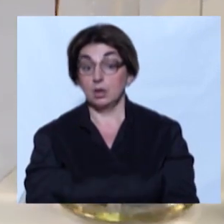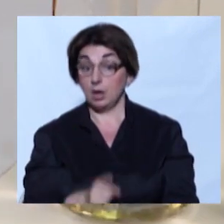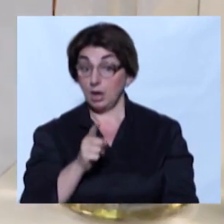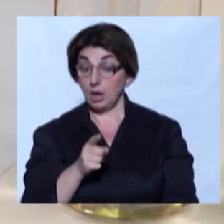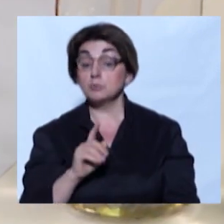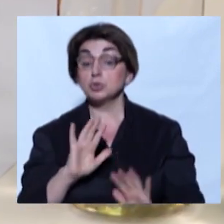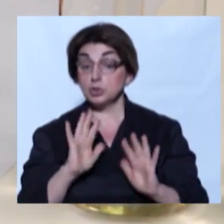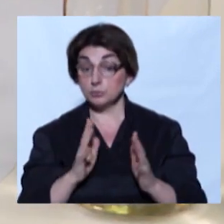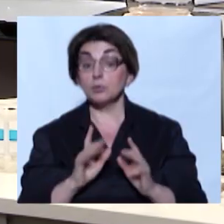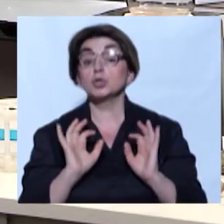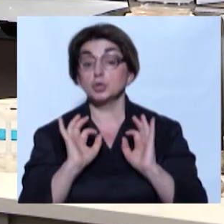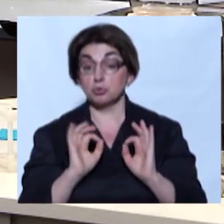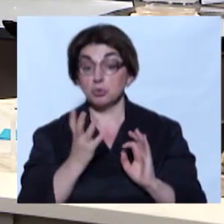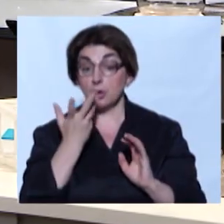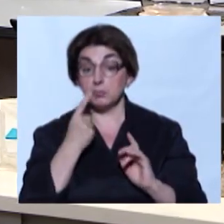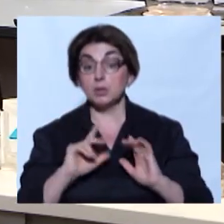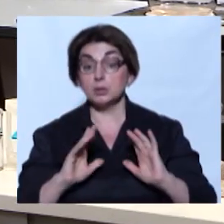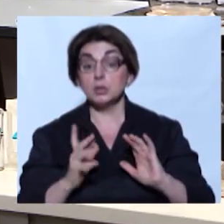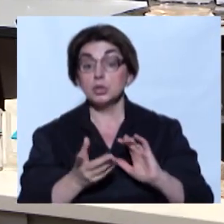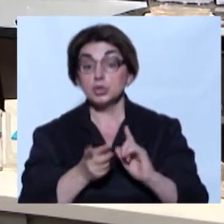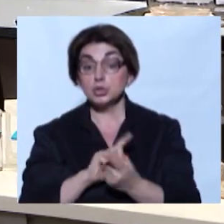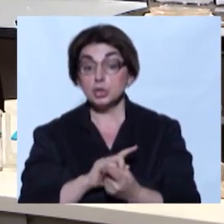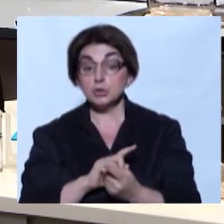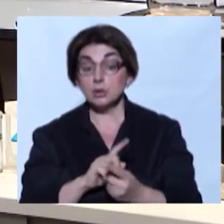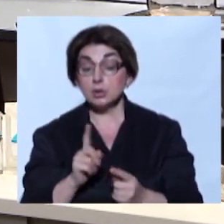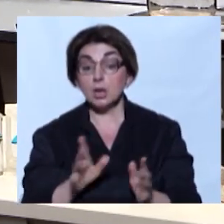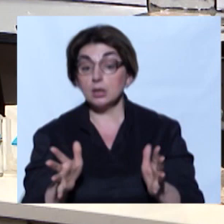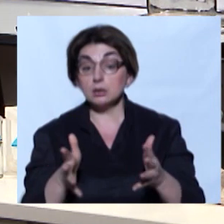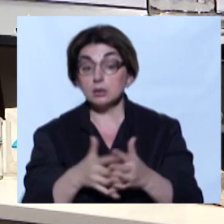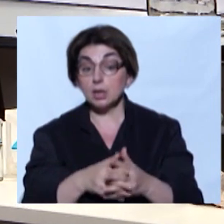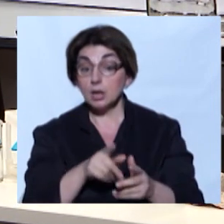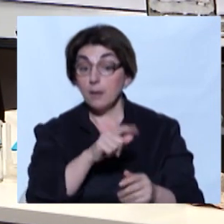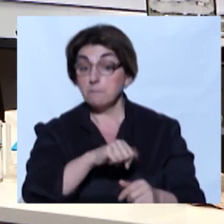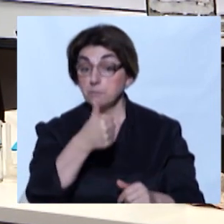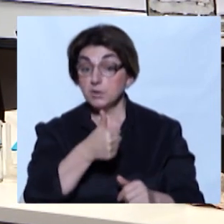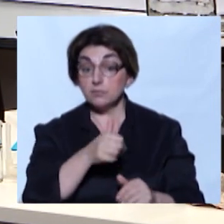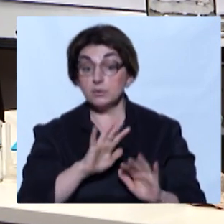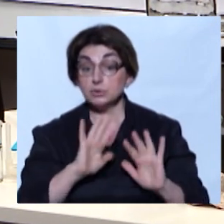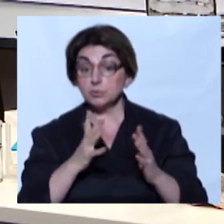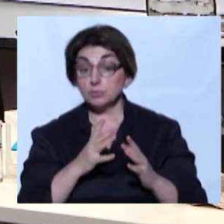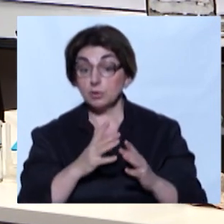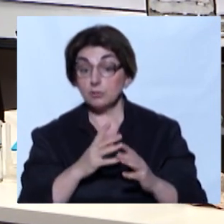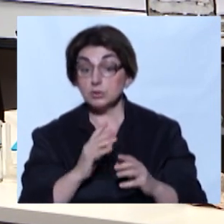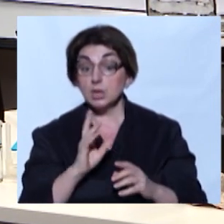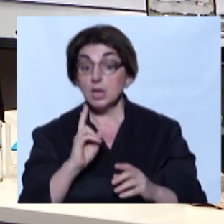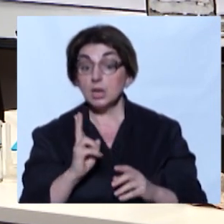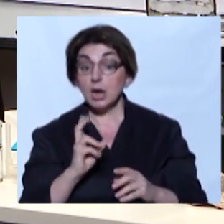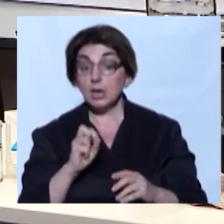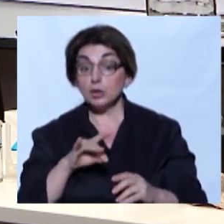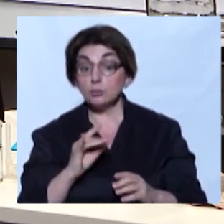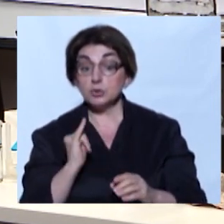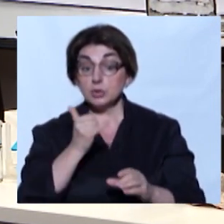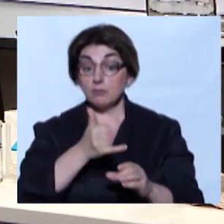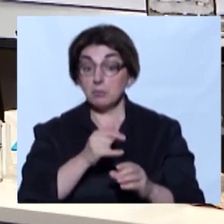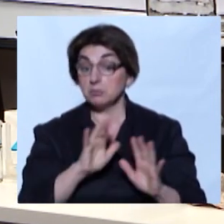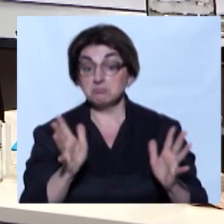ამ შემთხვევაში ფერი შეიცვალა. აი, შეხედეთ, ანუ რეაქცია არ წარიმართა, როდესაც დავამატეთ კალიუმის ქლორიდის წყალხსნარს,